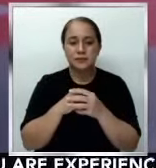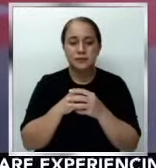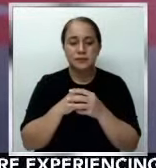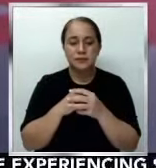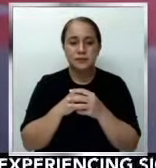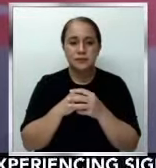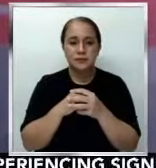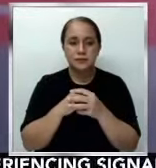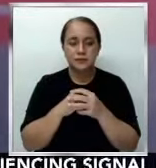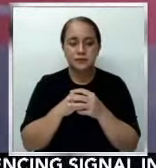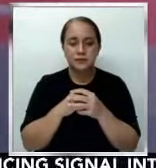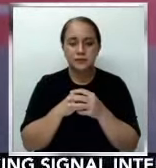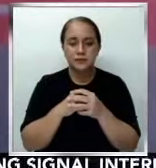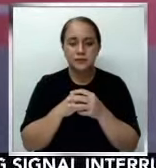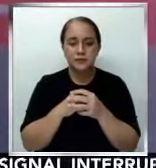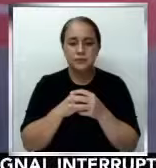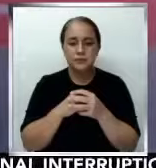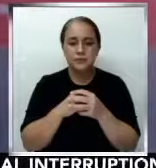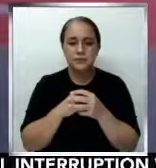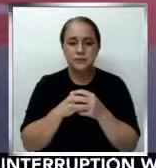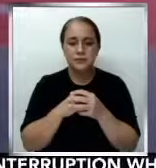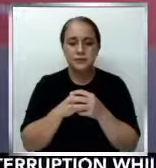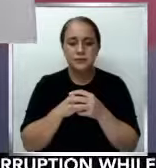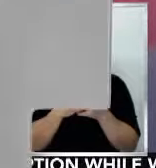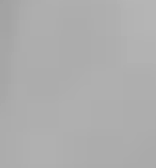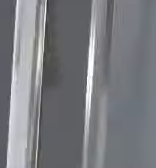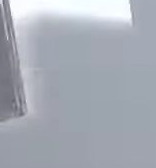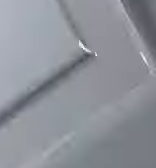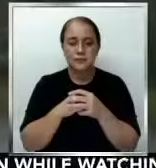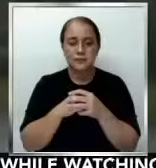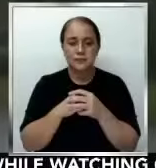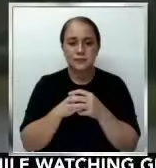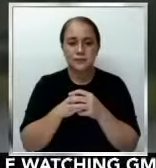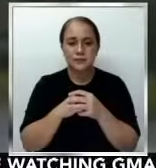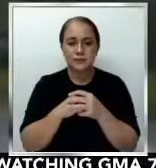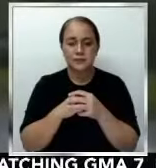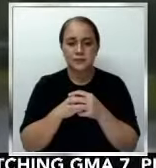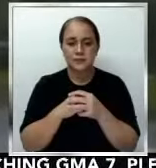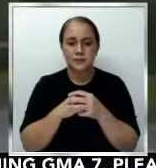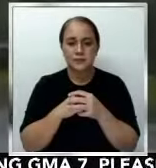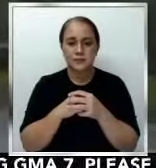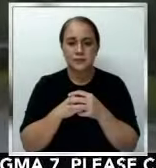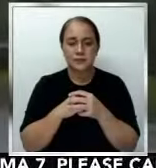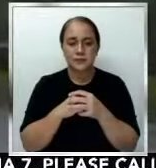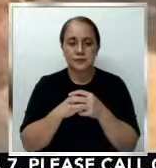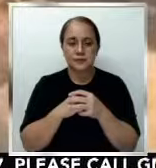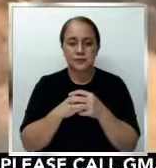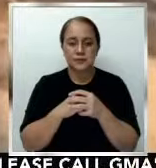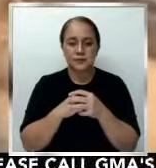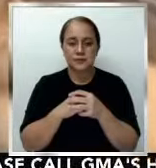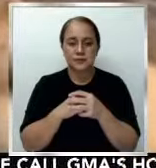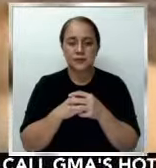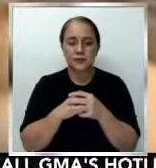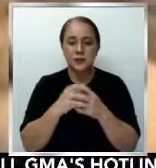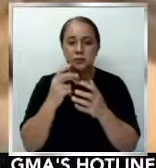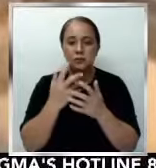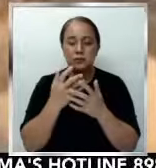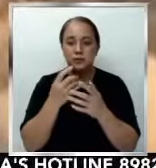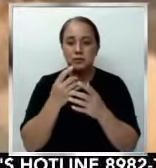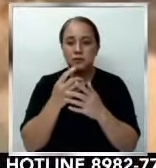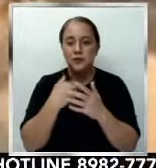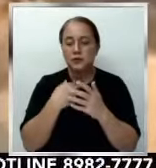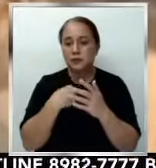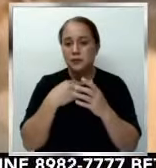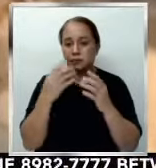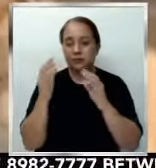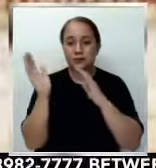Paolo Yap ng GMA Regional TV 1 Mindanao. Matapos ang dalawang linggo ng hagupitin ng Bagyong Odette ang